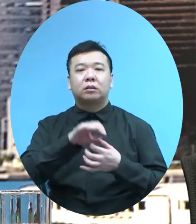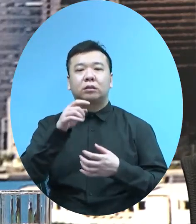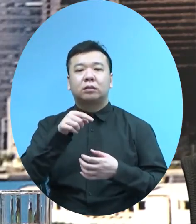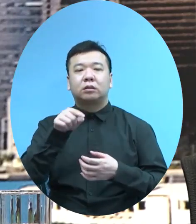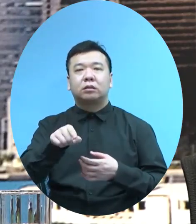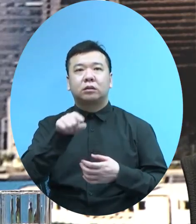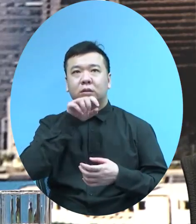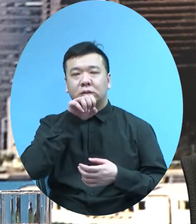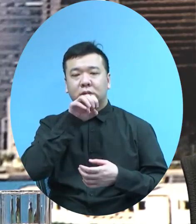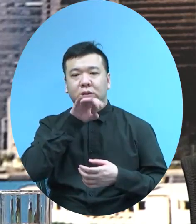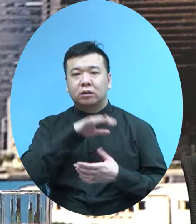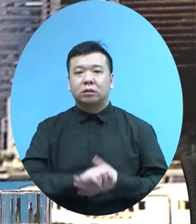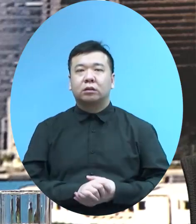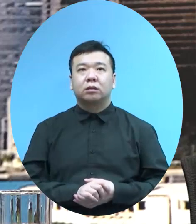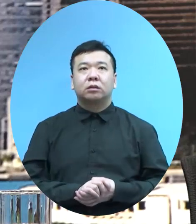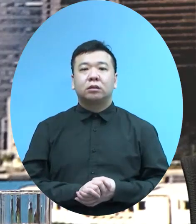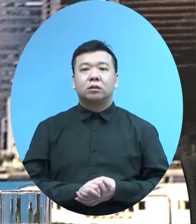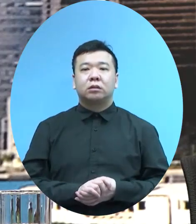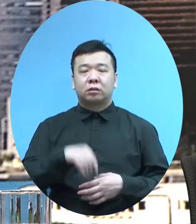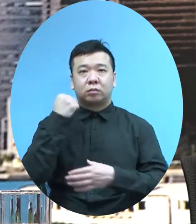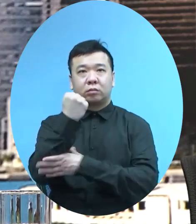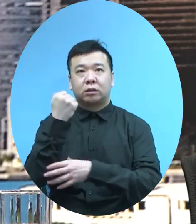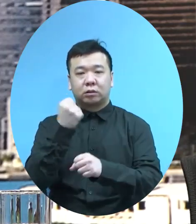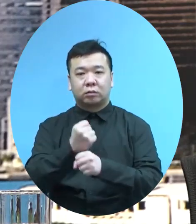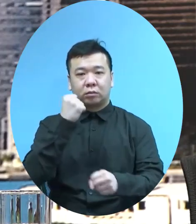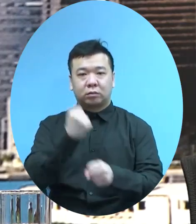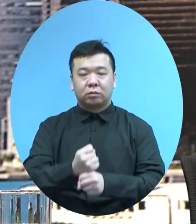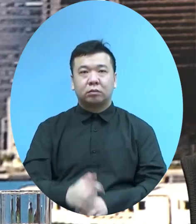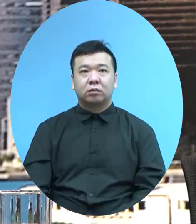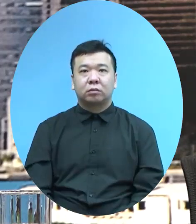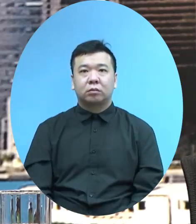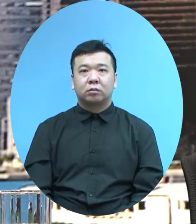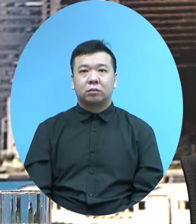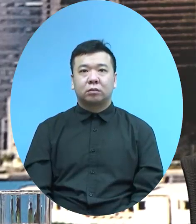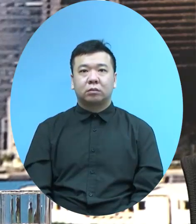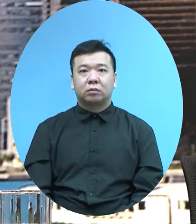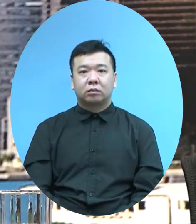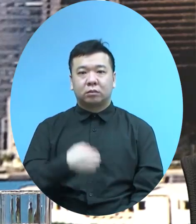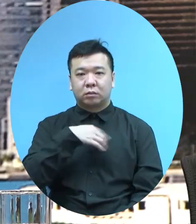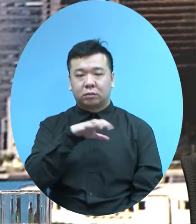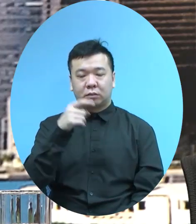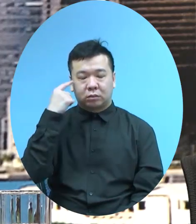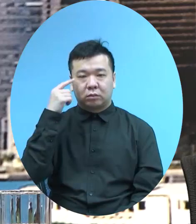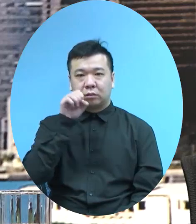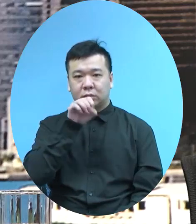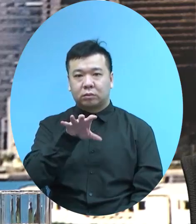係講翻即係我哋即係罷工嗰度啦咁樣。咁其實我哋都想講翻咧，即、就、係、是、其實醫管局咧